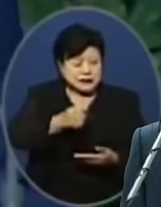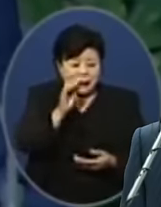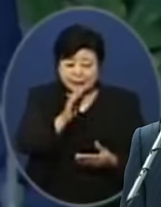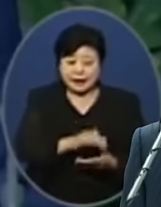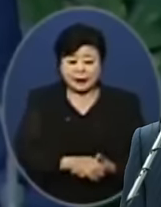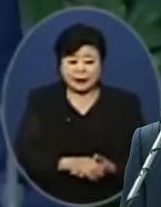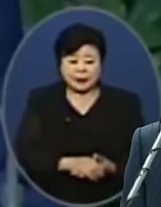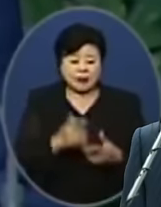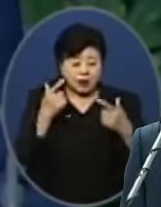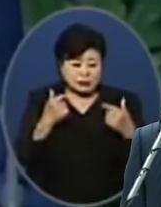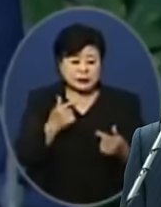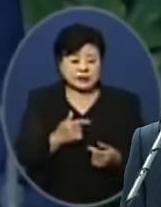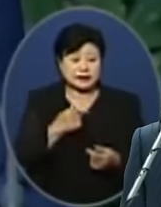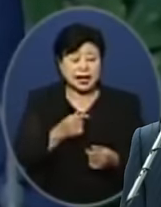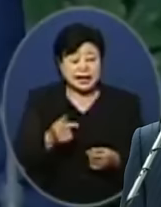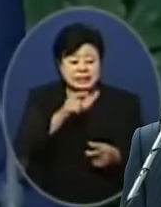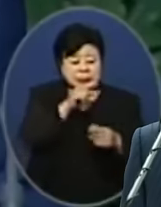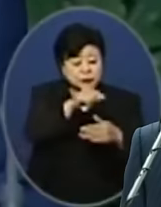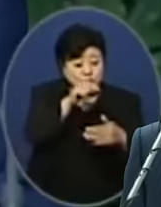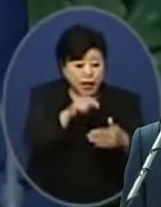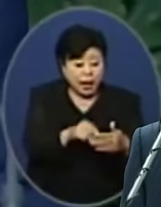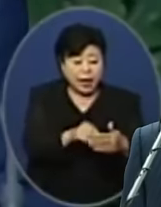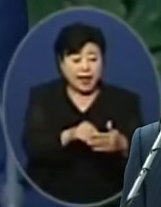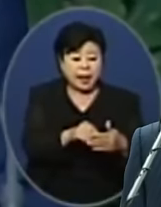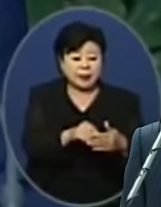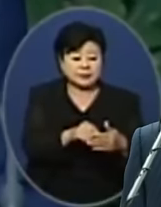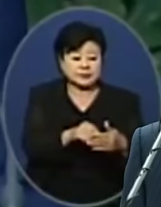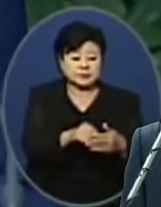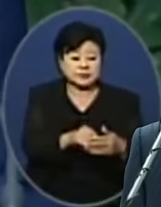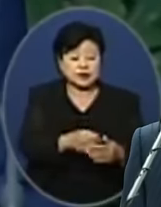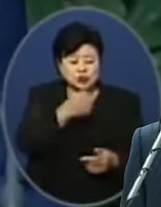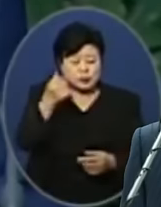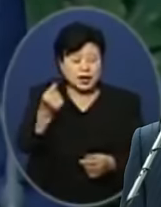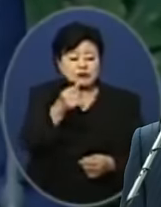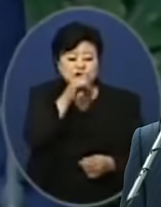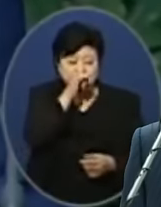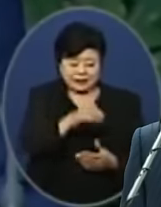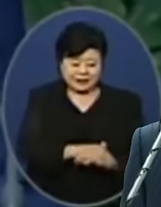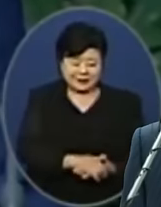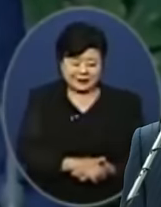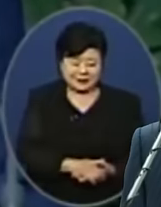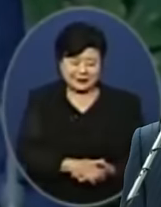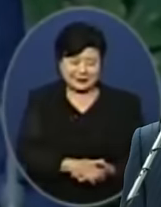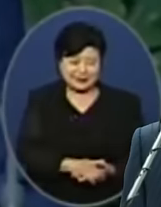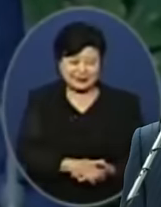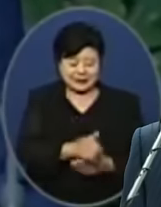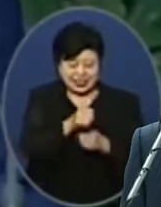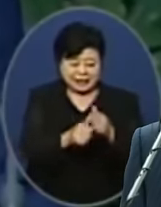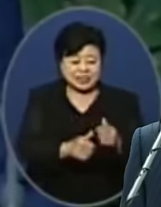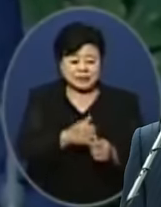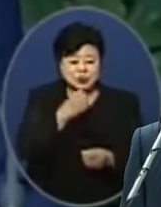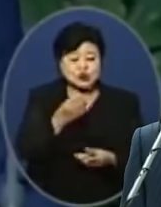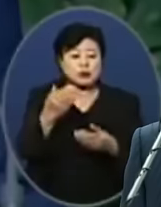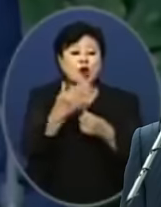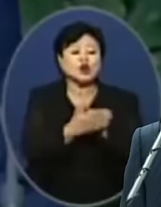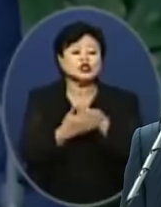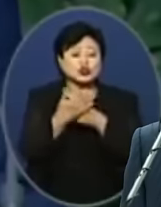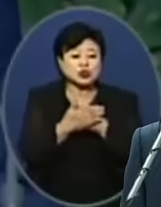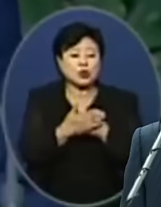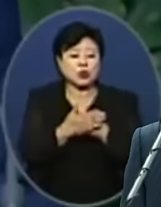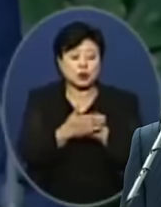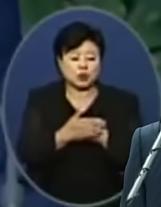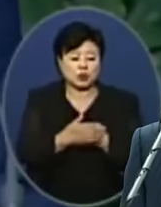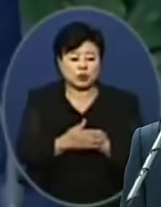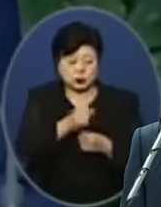것입니다. 언제나 나의 생활에 꿈을 가지고 있어야 되는 것입니다. 하나님의 축복과 은총으로